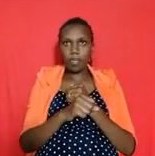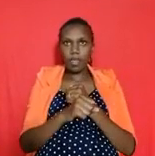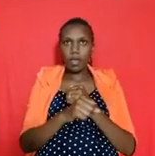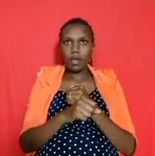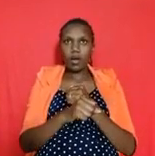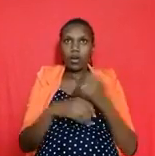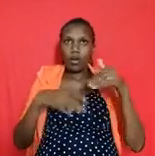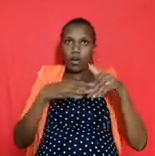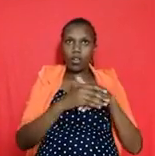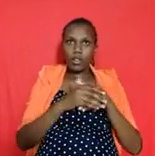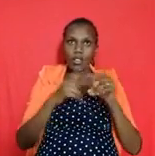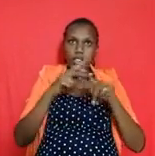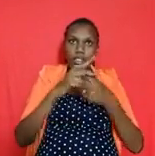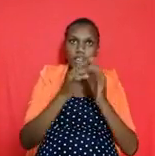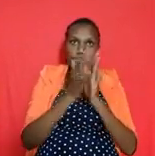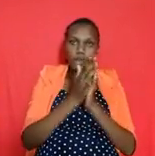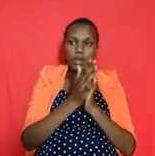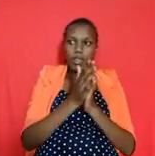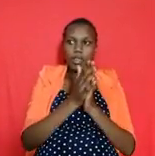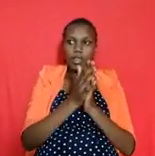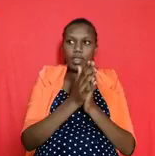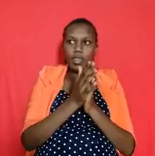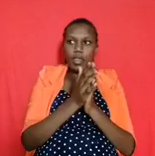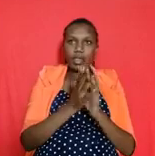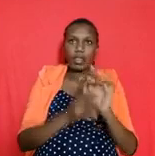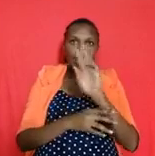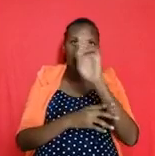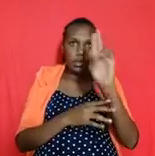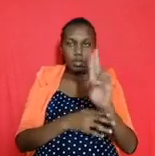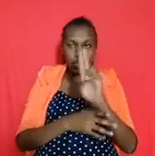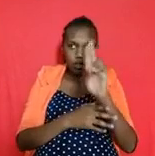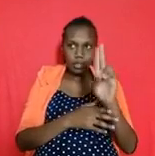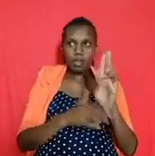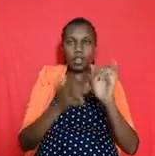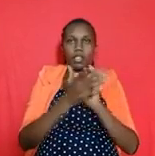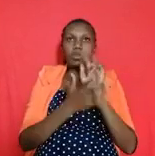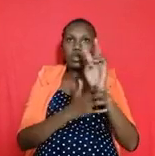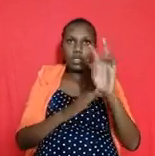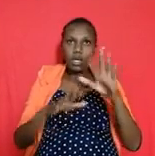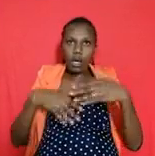Mwena wa togea bereria na mwena wa expenses negeda tuone